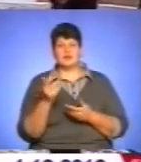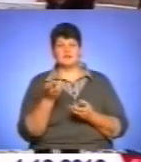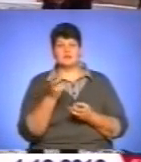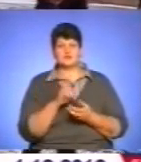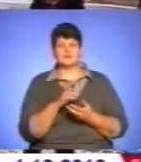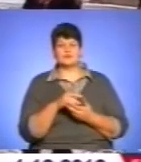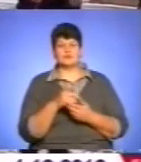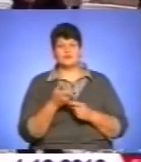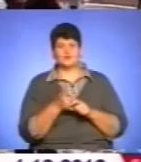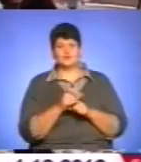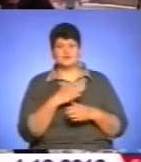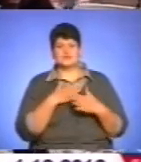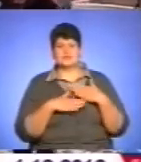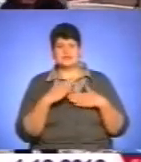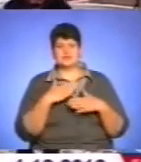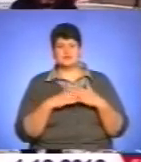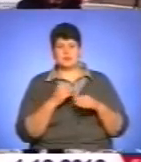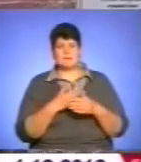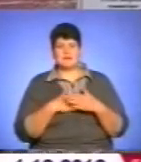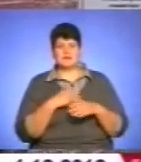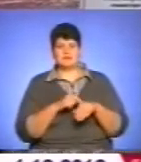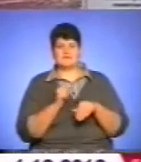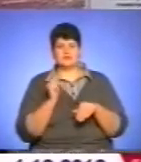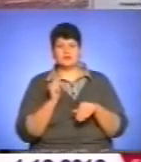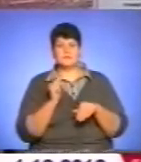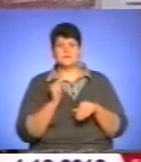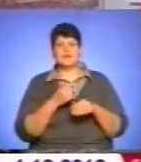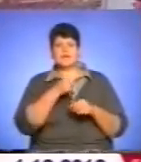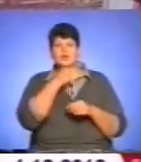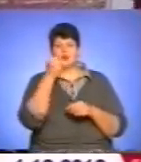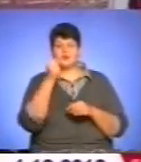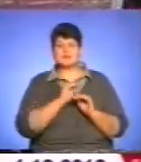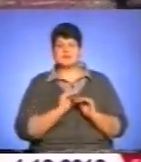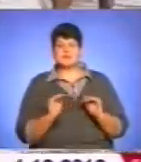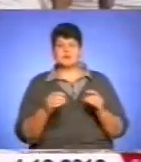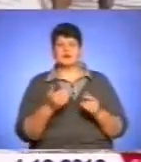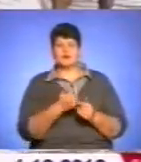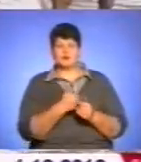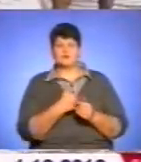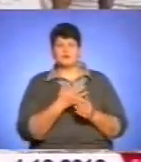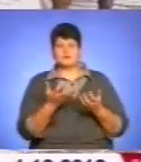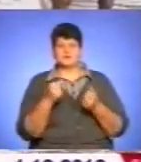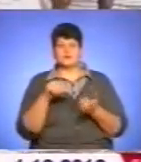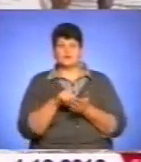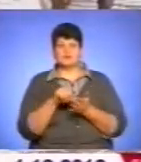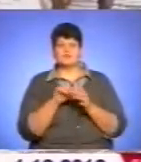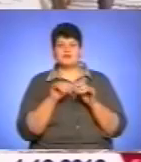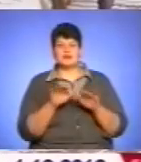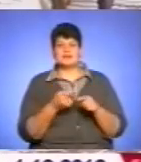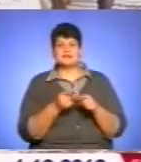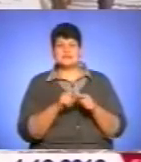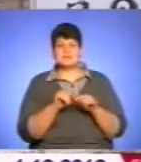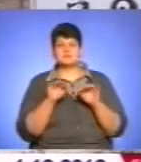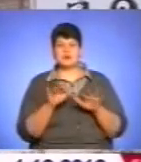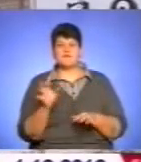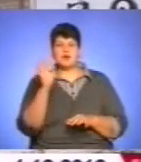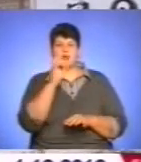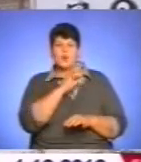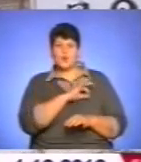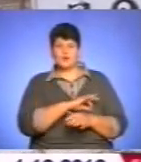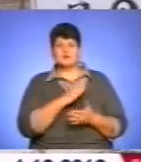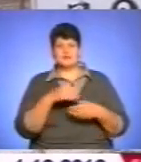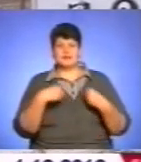далі. Дуже тішиться, приємно дуже таке відчуття йде. І дорослі, і малята охоче беруть участь в акції, бо знають, ця справа корисна і